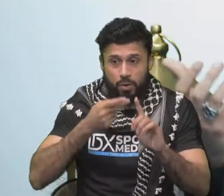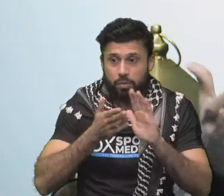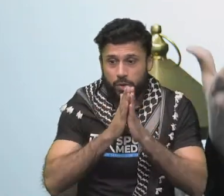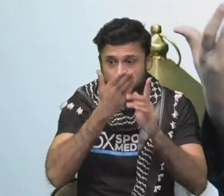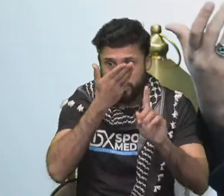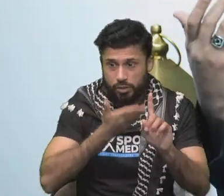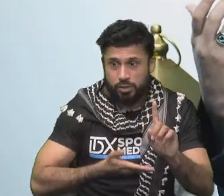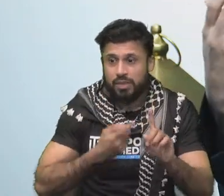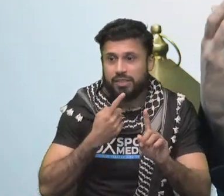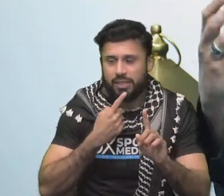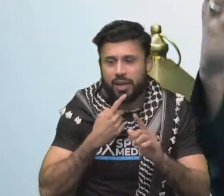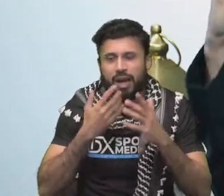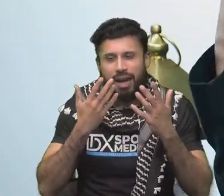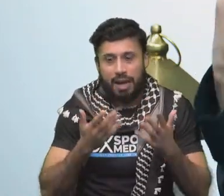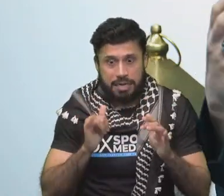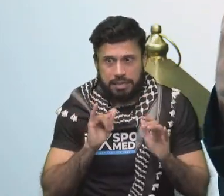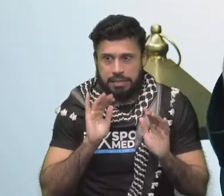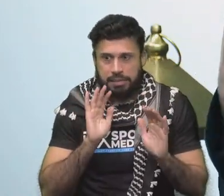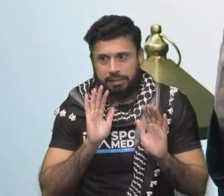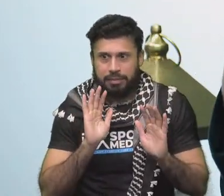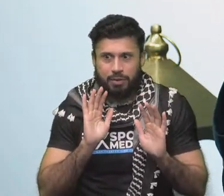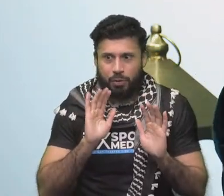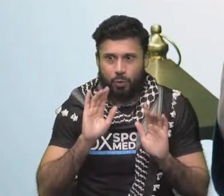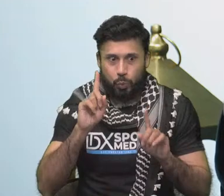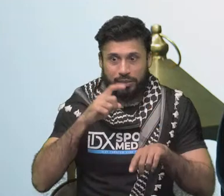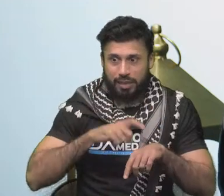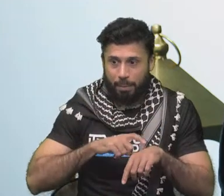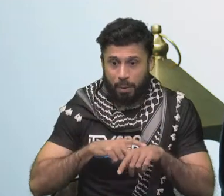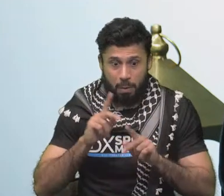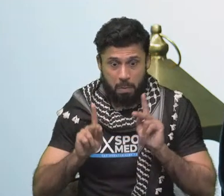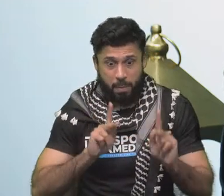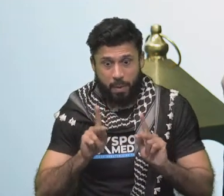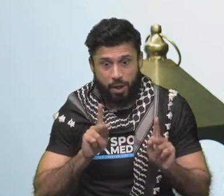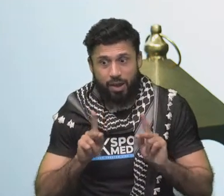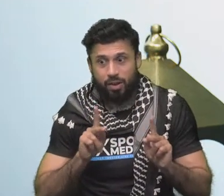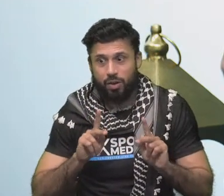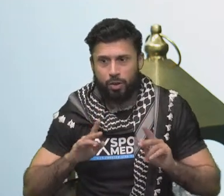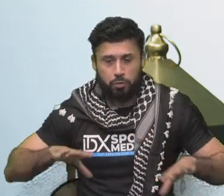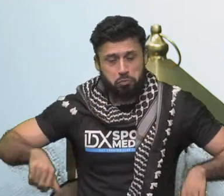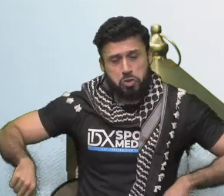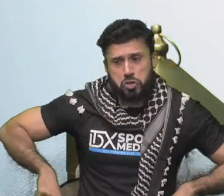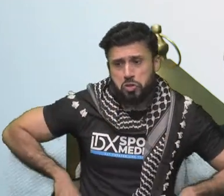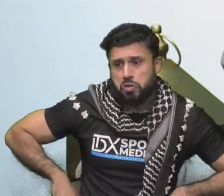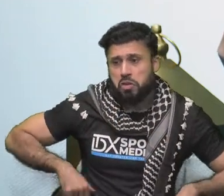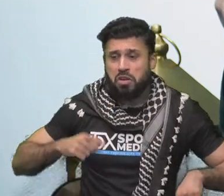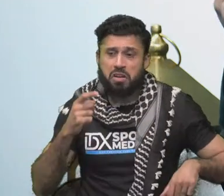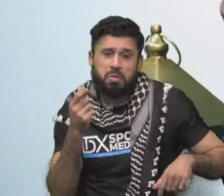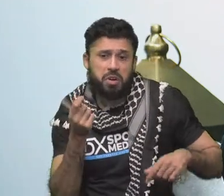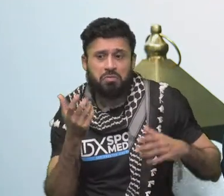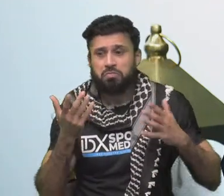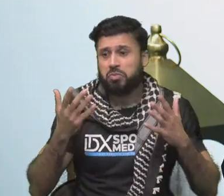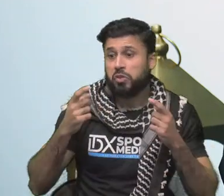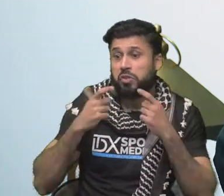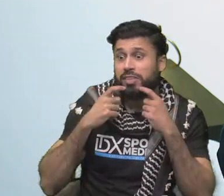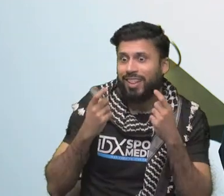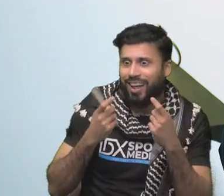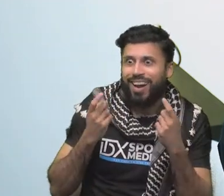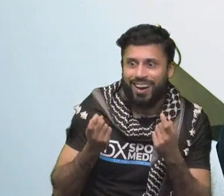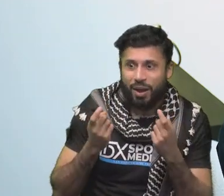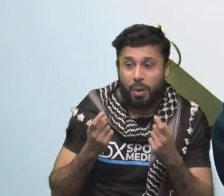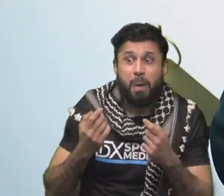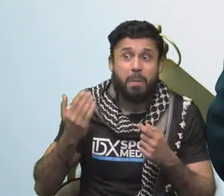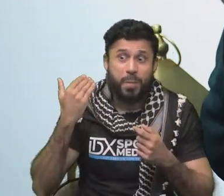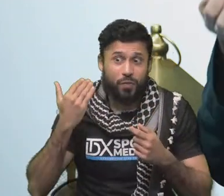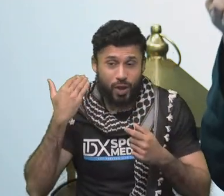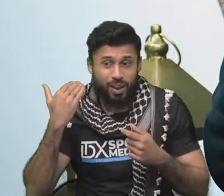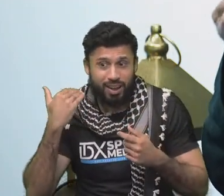about their sins and saying, no. It's because Allah was so great to them that their sins, لا تنظر إلى صغر المعصية,